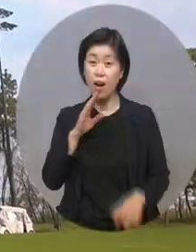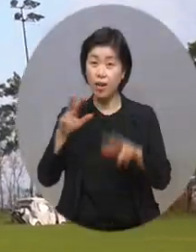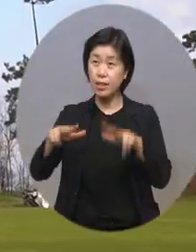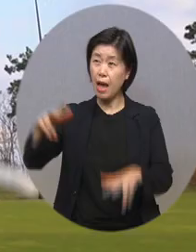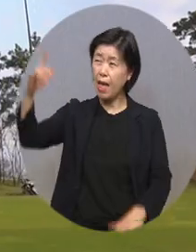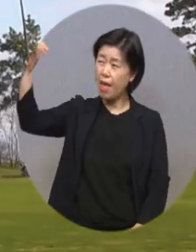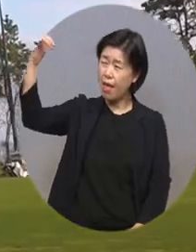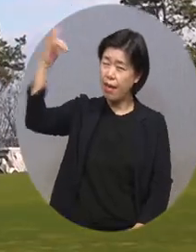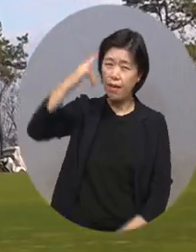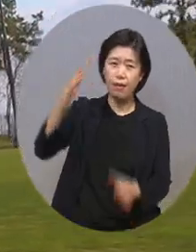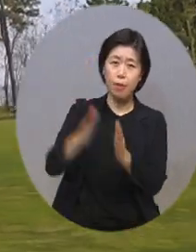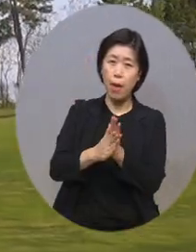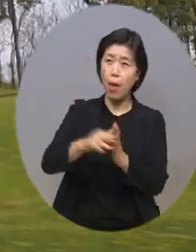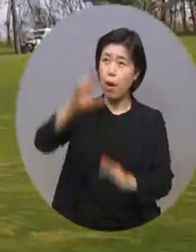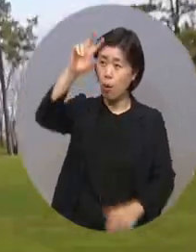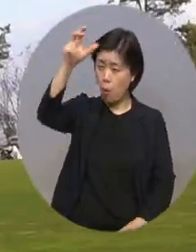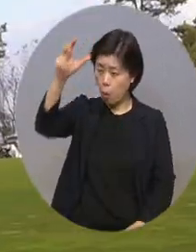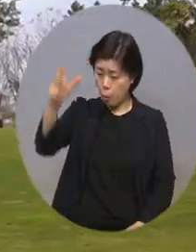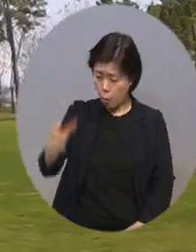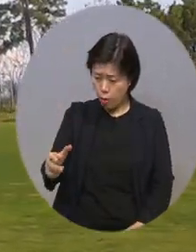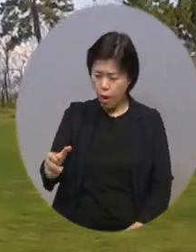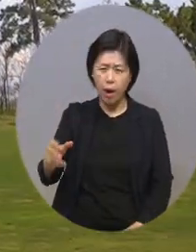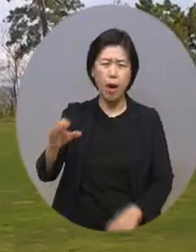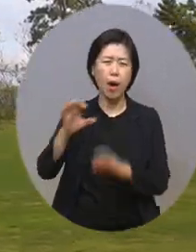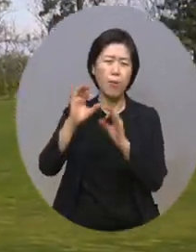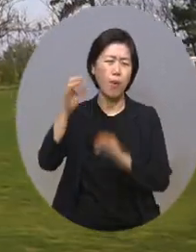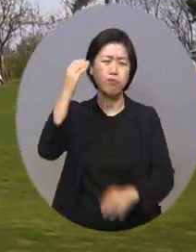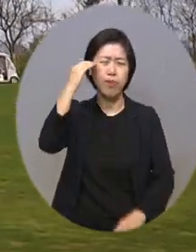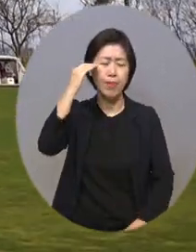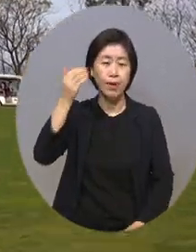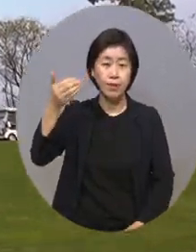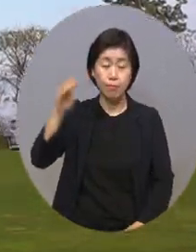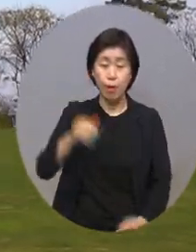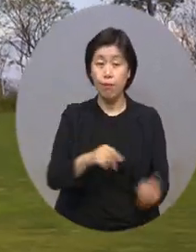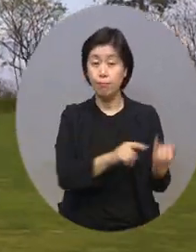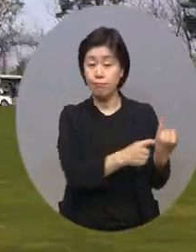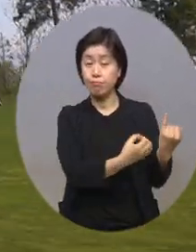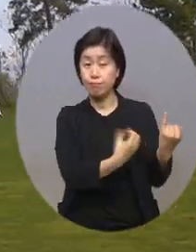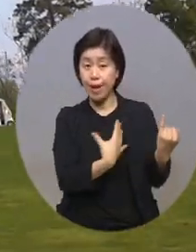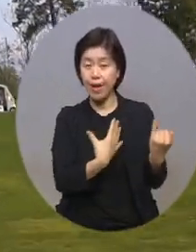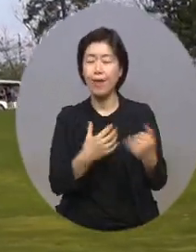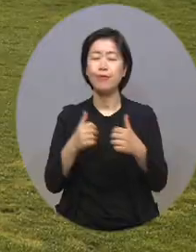떨어지는 게 안 보였어? 하지만 언니가 나이스라고 해서 나이스.